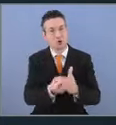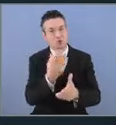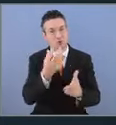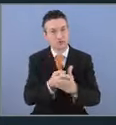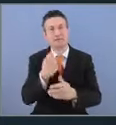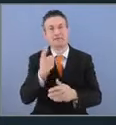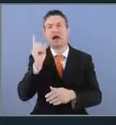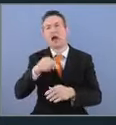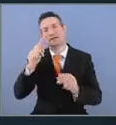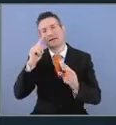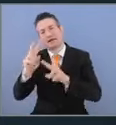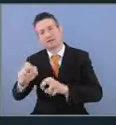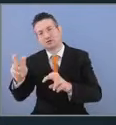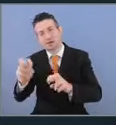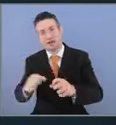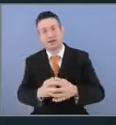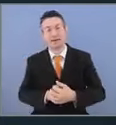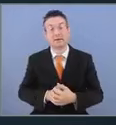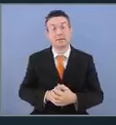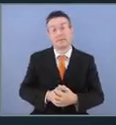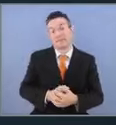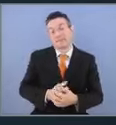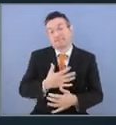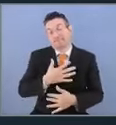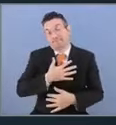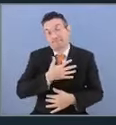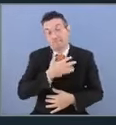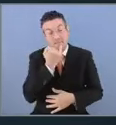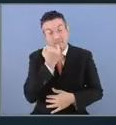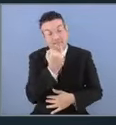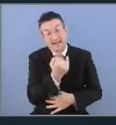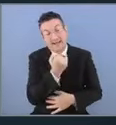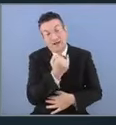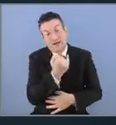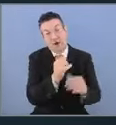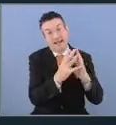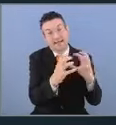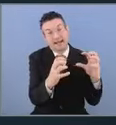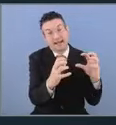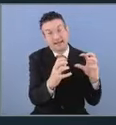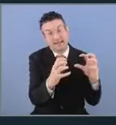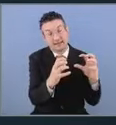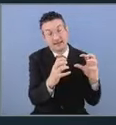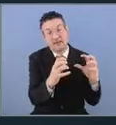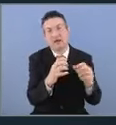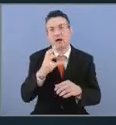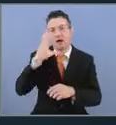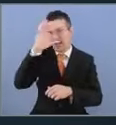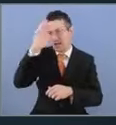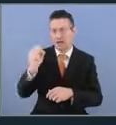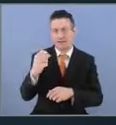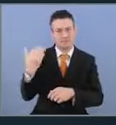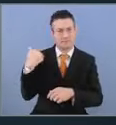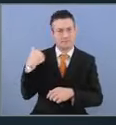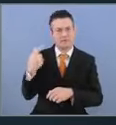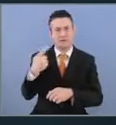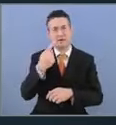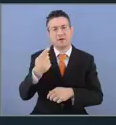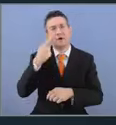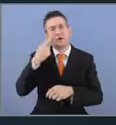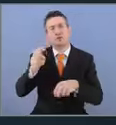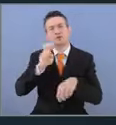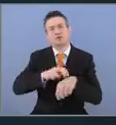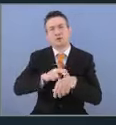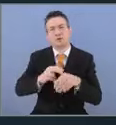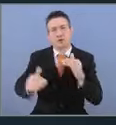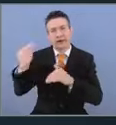nel nostro piccolo, prima il contributo accademico, si parlava del dottorato di ricerca, noi oggi stiamo parlando con